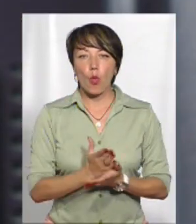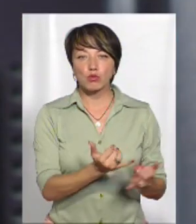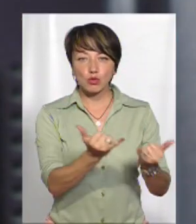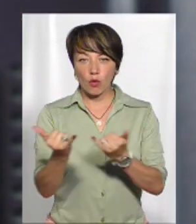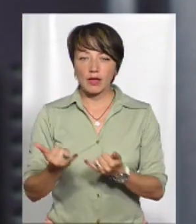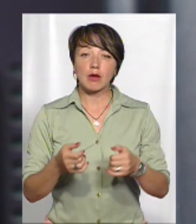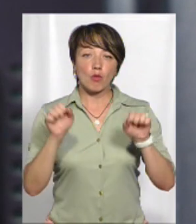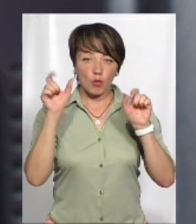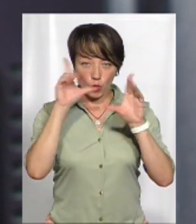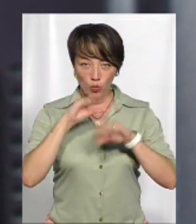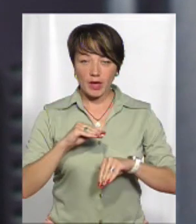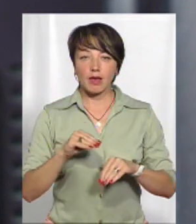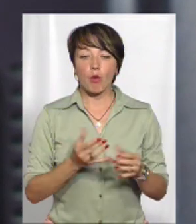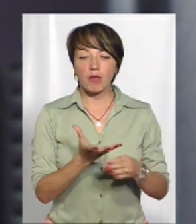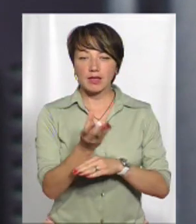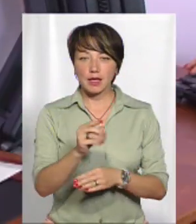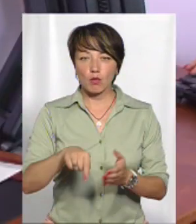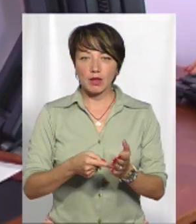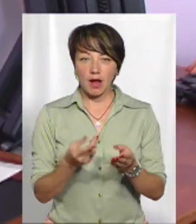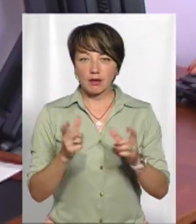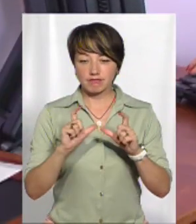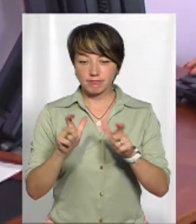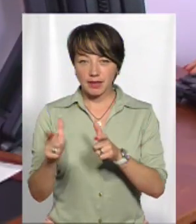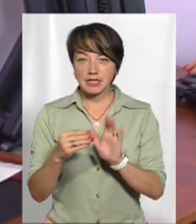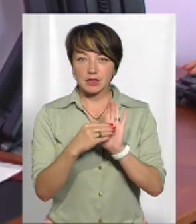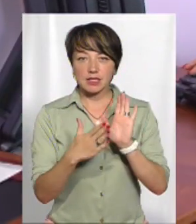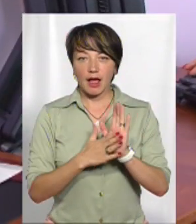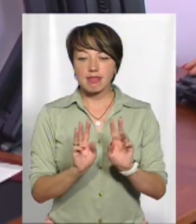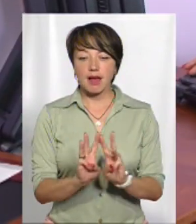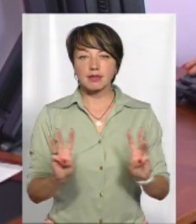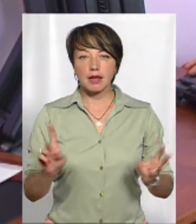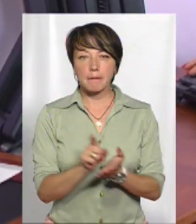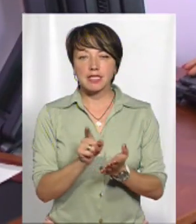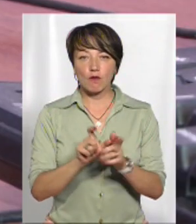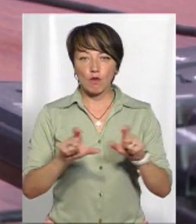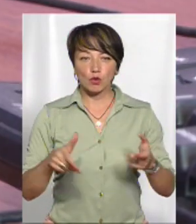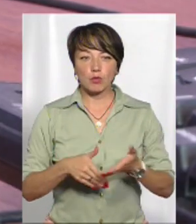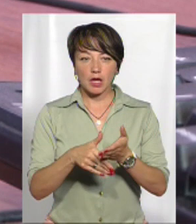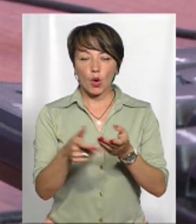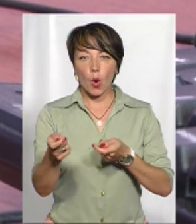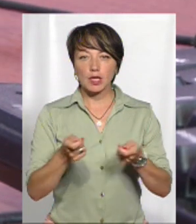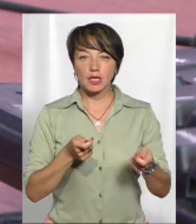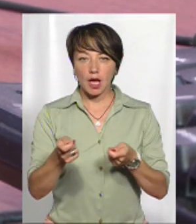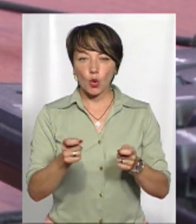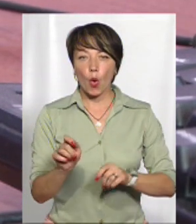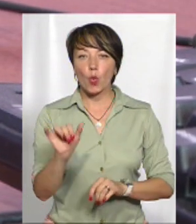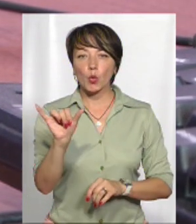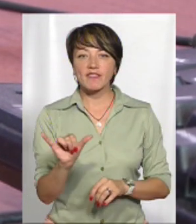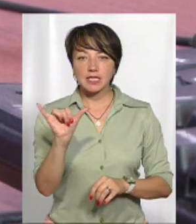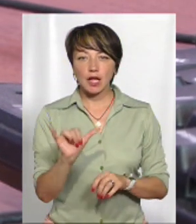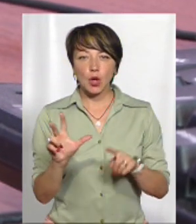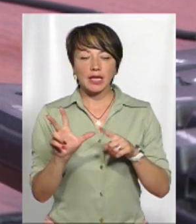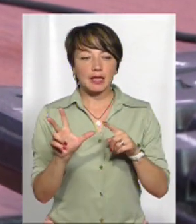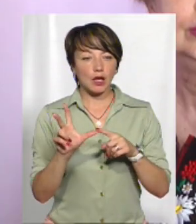вміє оплатити комунальні рахунки та хоче зареєструватись на сайті пенсійного фонду. Жінці у цьому допомагає координаторка університету третього